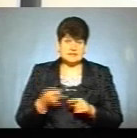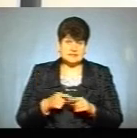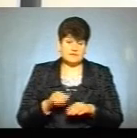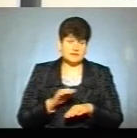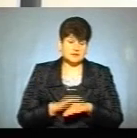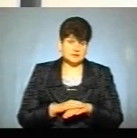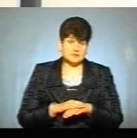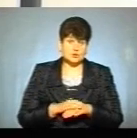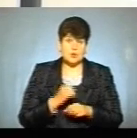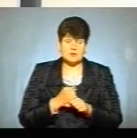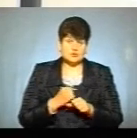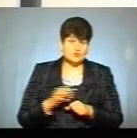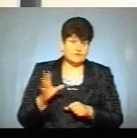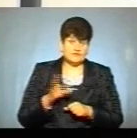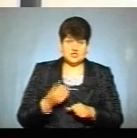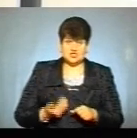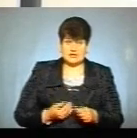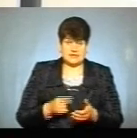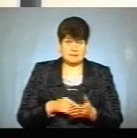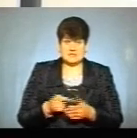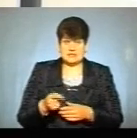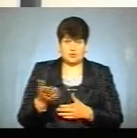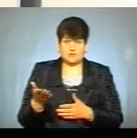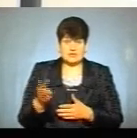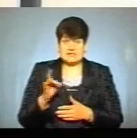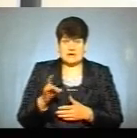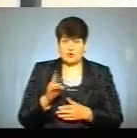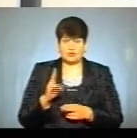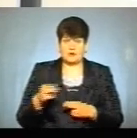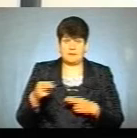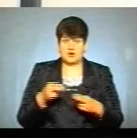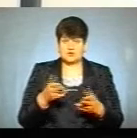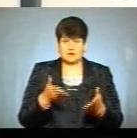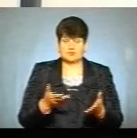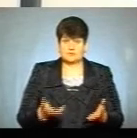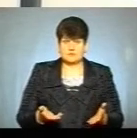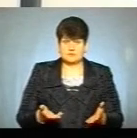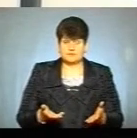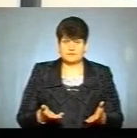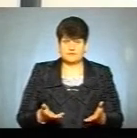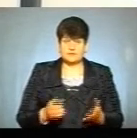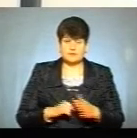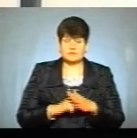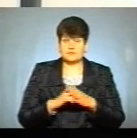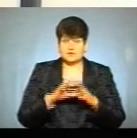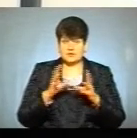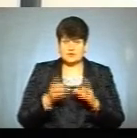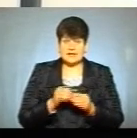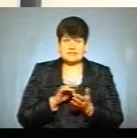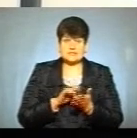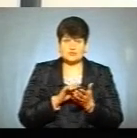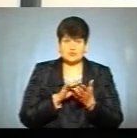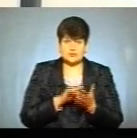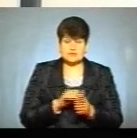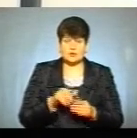фактично, знову ж таки, працюють усі жителі міста Тернополя. Ніхто з району не доїжджає туди, щоб працювати. В основному на екскурсії